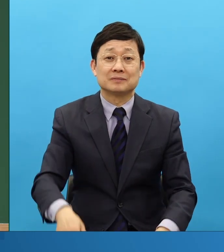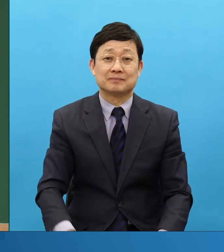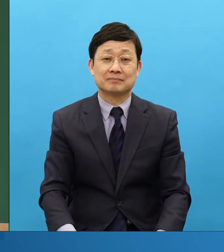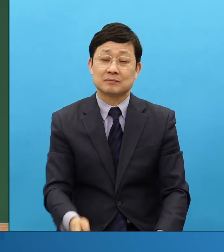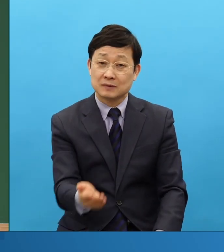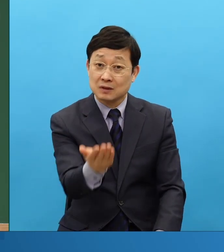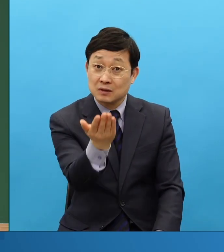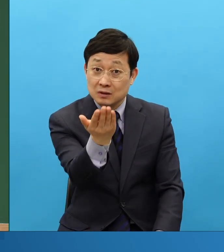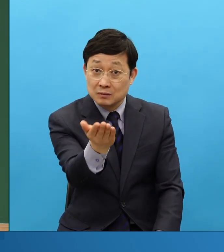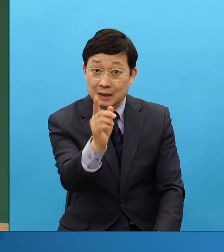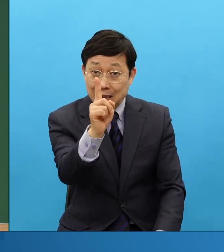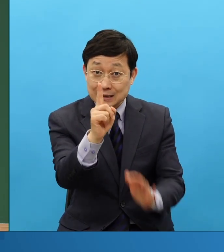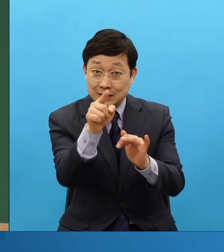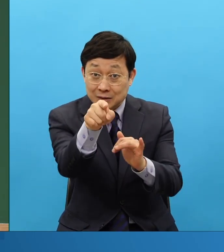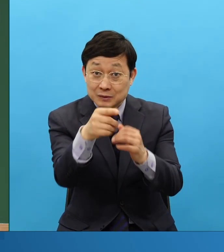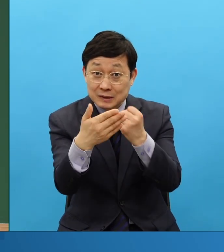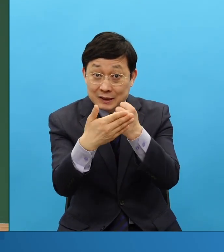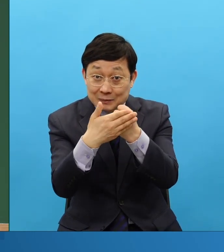여러분 때문에